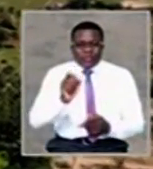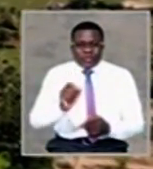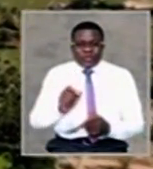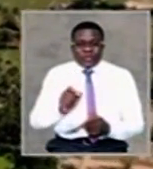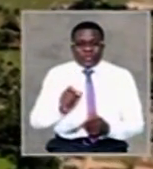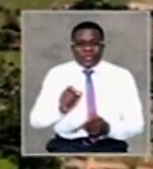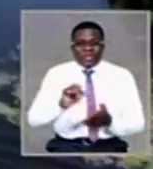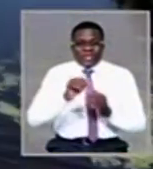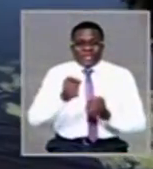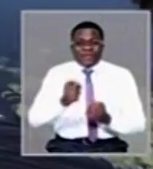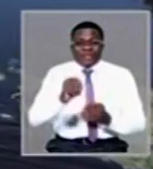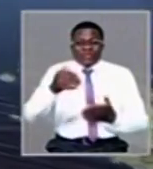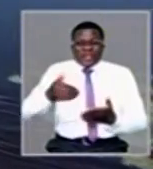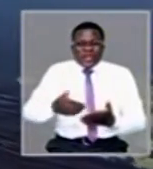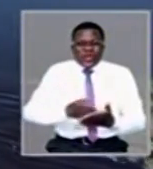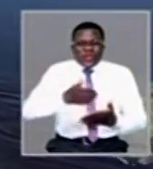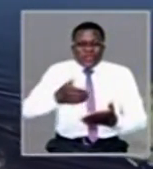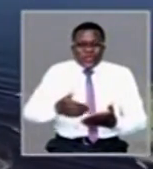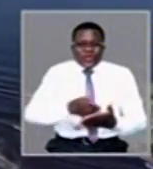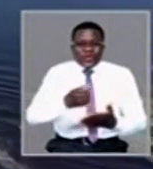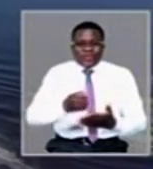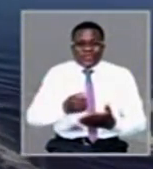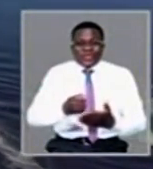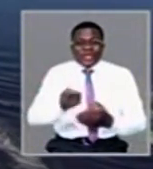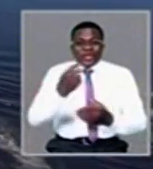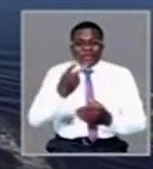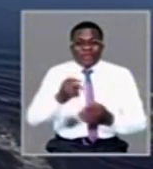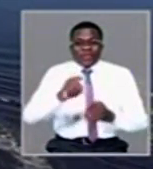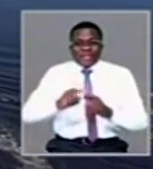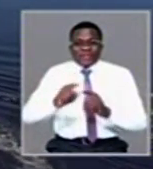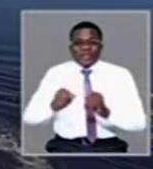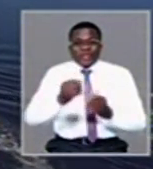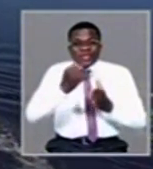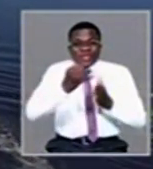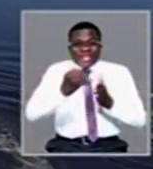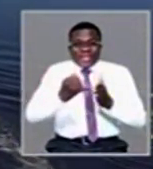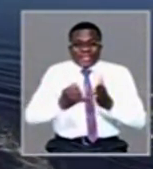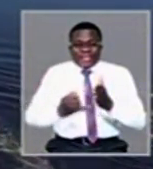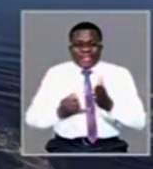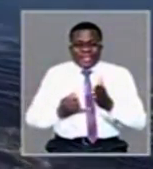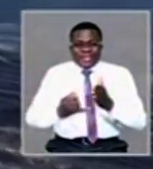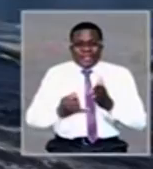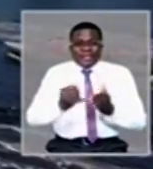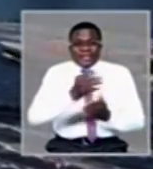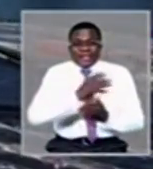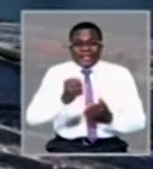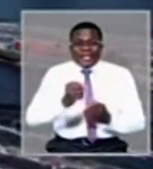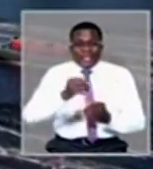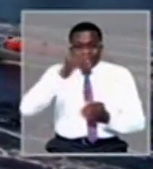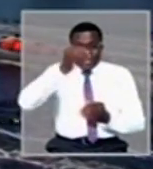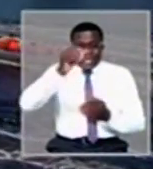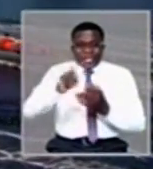avec pas des grands immeubles, mais des immeubles qui s'inspireront par ailleurs de l'architecture et de la